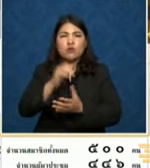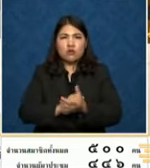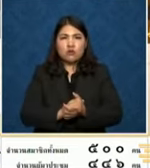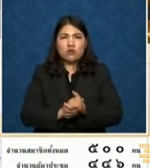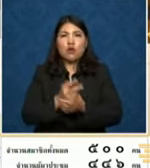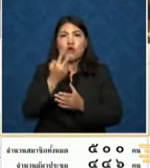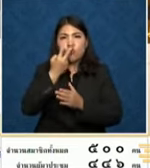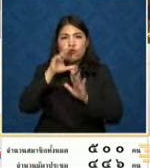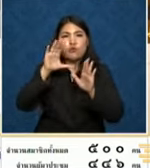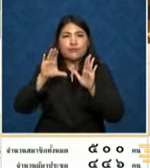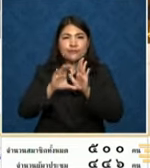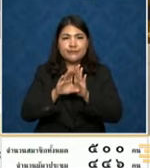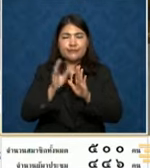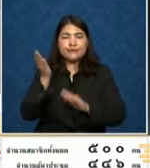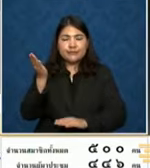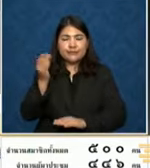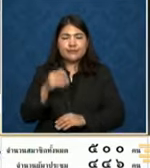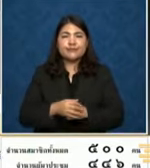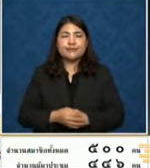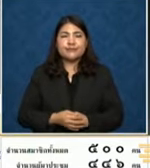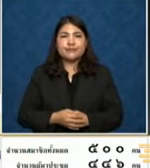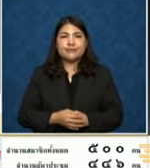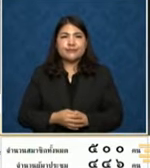อสไลด์นะครับ